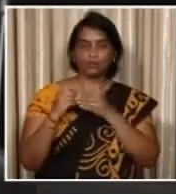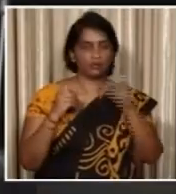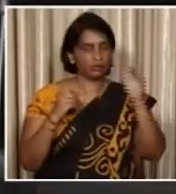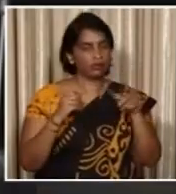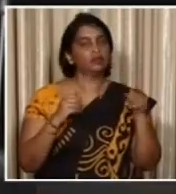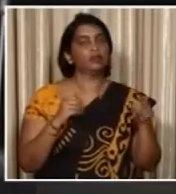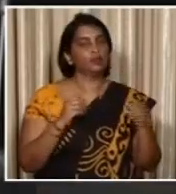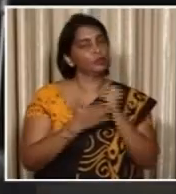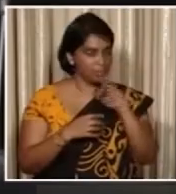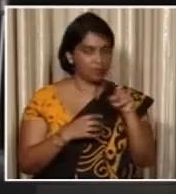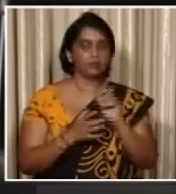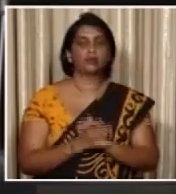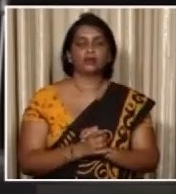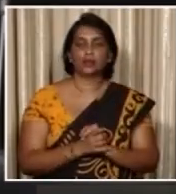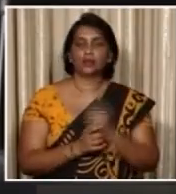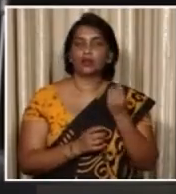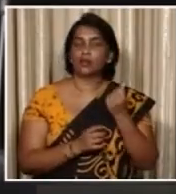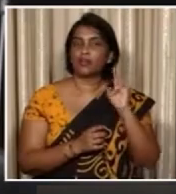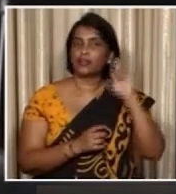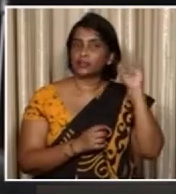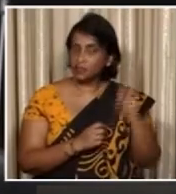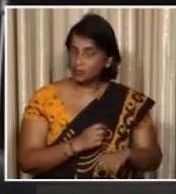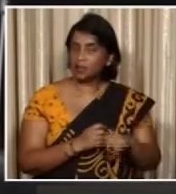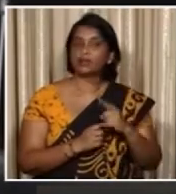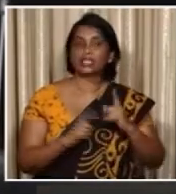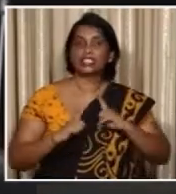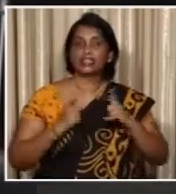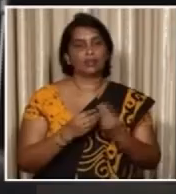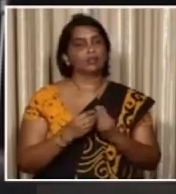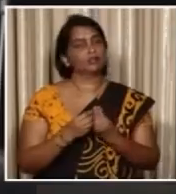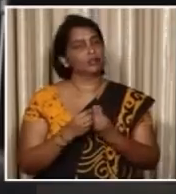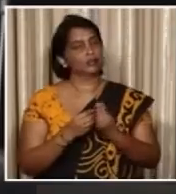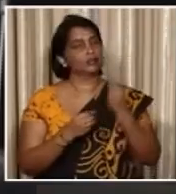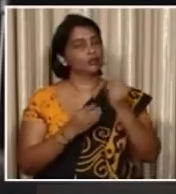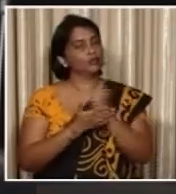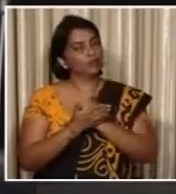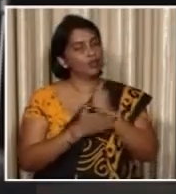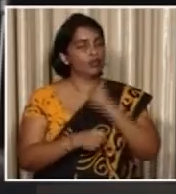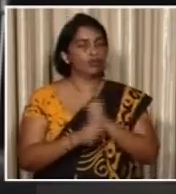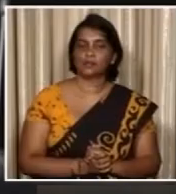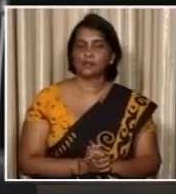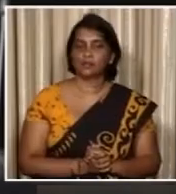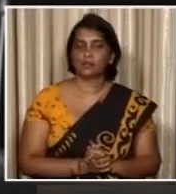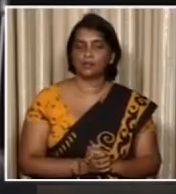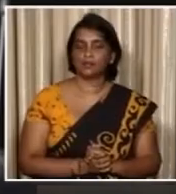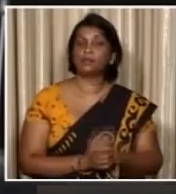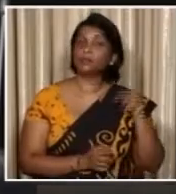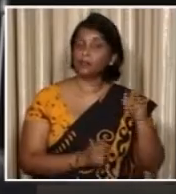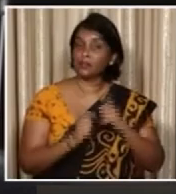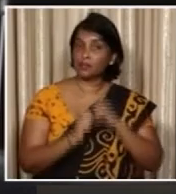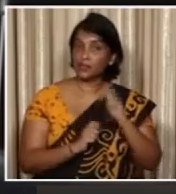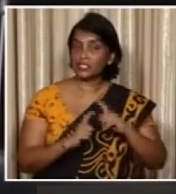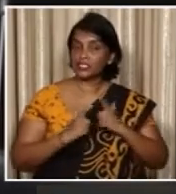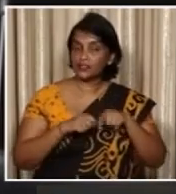සිට සෑම මාසකම රුපියල් 25000 බැගින් ජීවන වියදම් දීමනාවක් සියලුම රාජ්‍ය සේවකයන්ට ගෙවනවා. මේ ජීවන